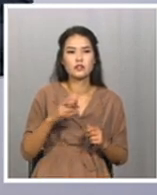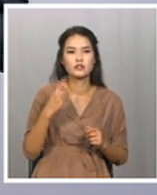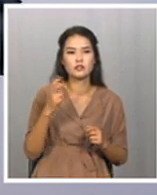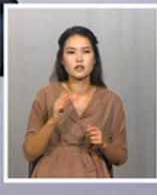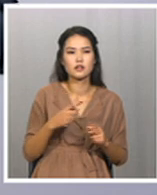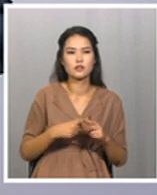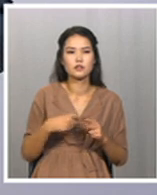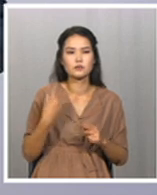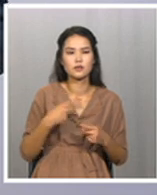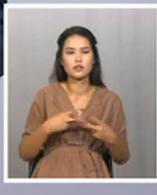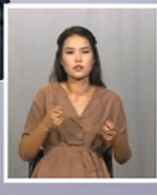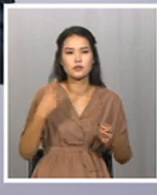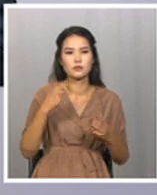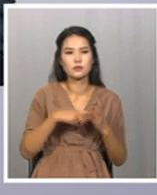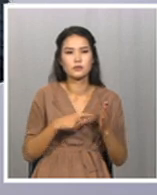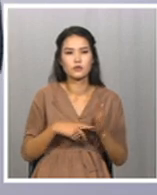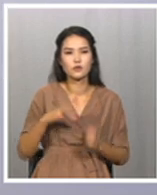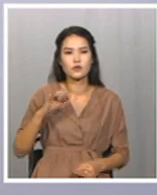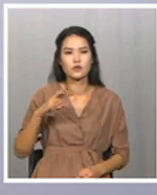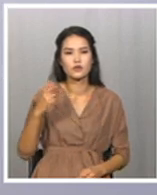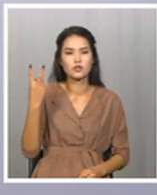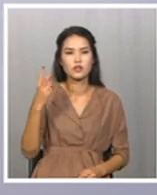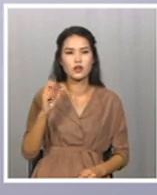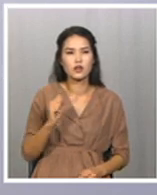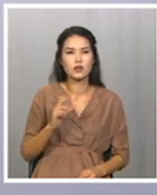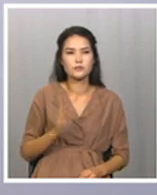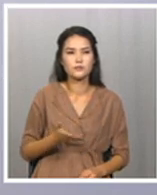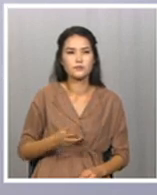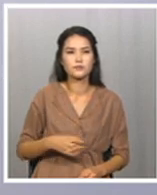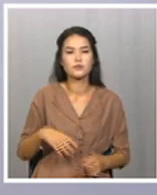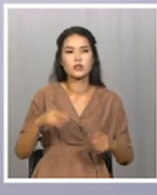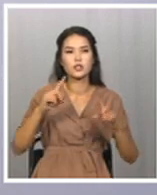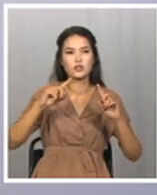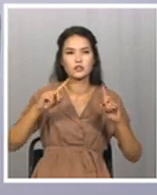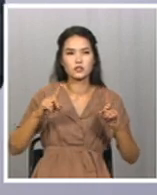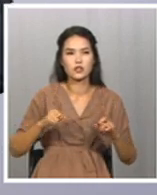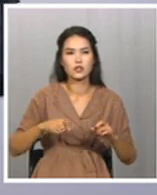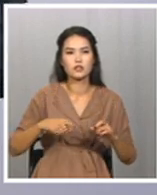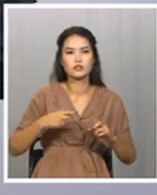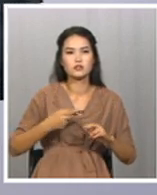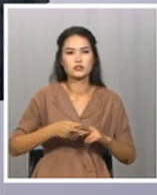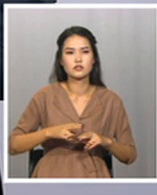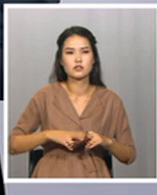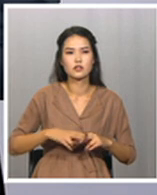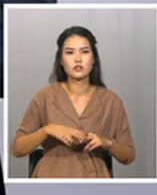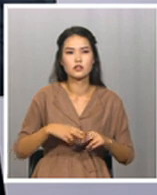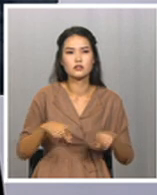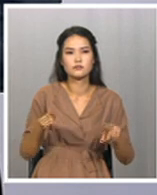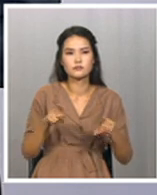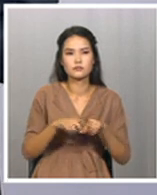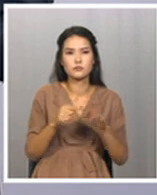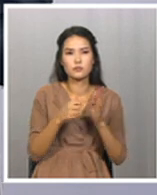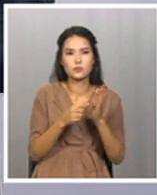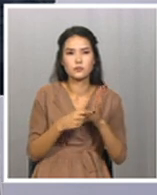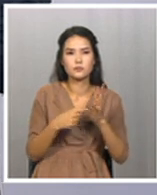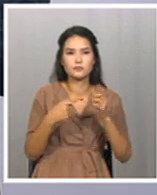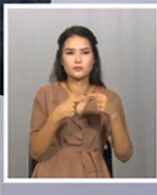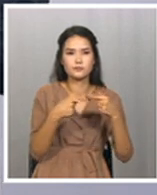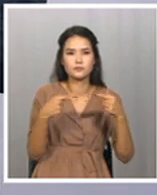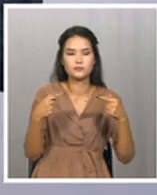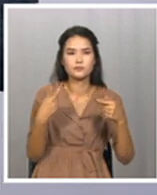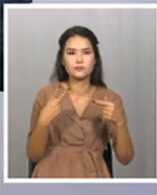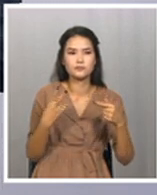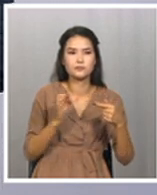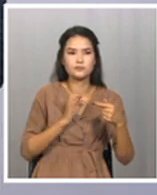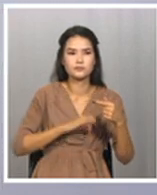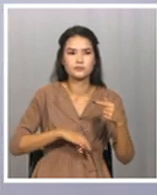альфаға тең екенін білеміз. Олай болса, жақшадағы өрнекті біз мынандай бөлшекпен ауыстырамыз.